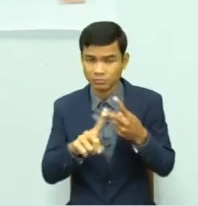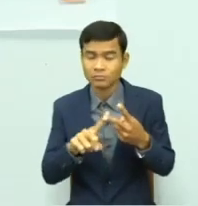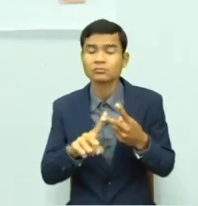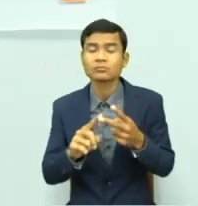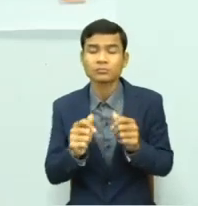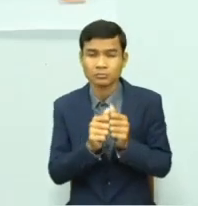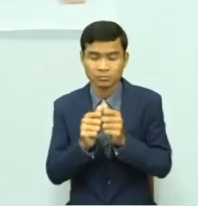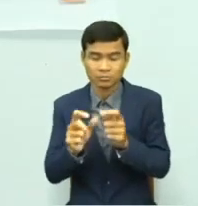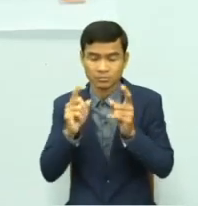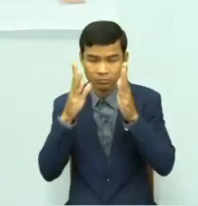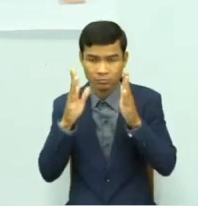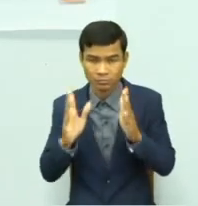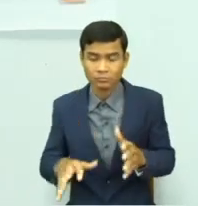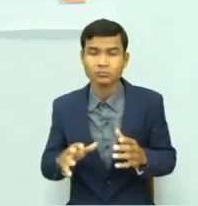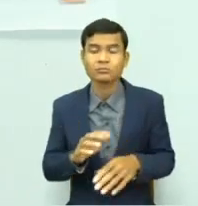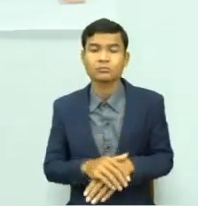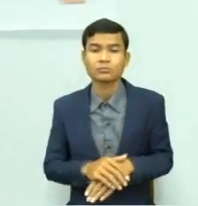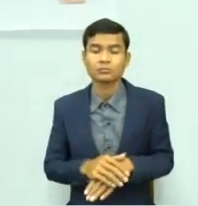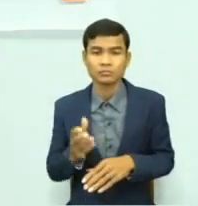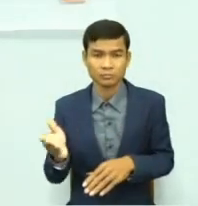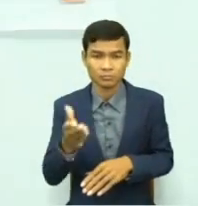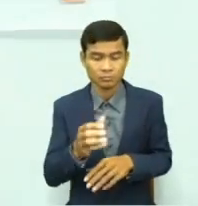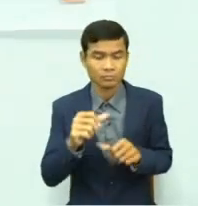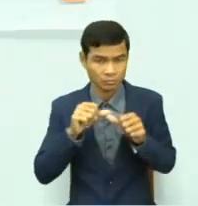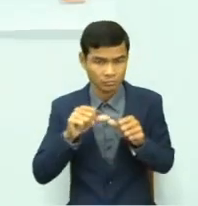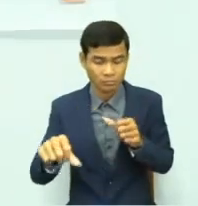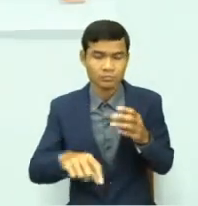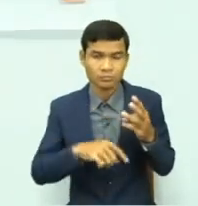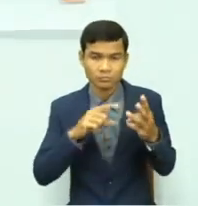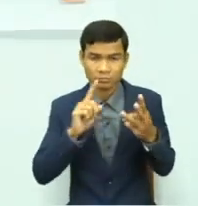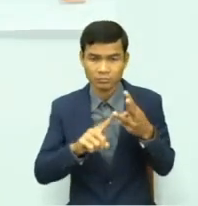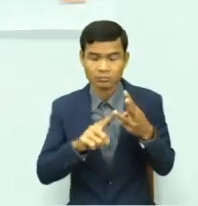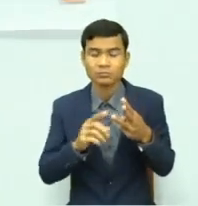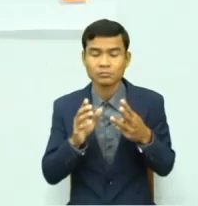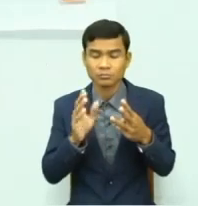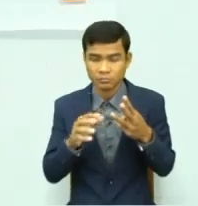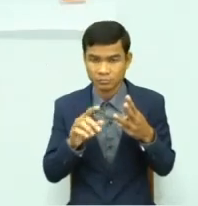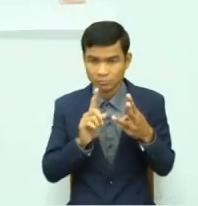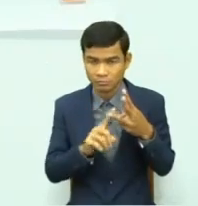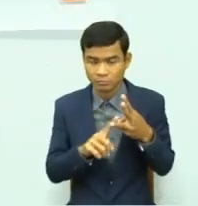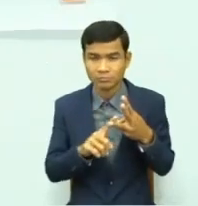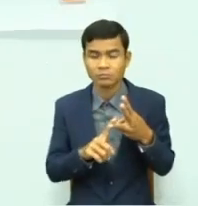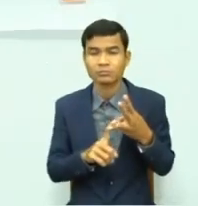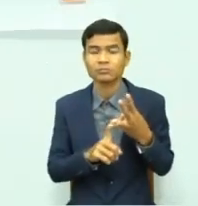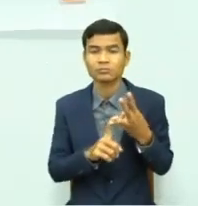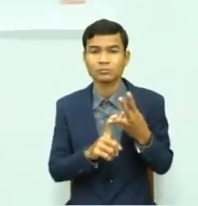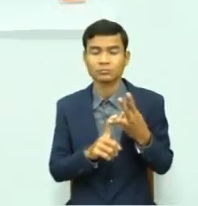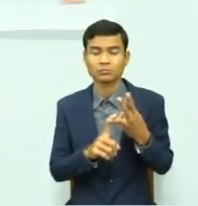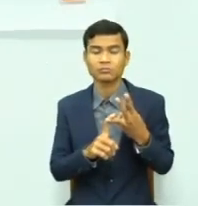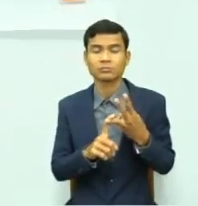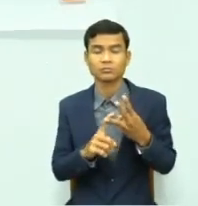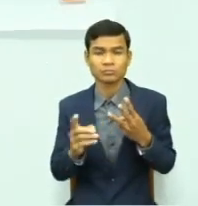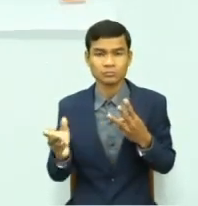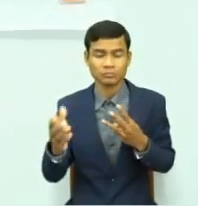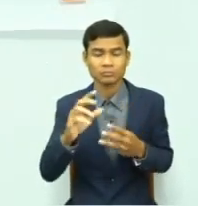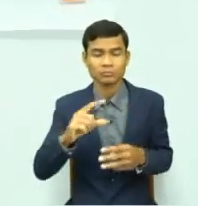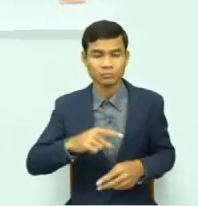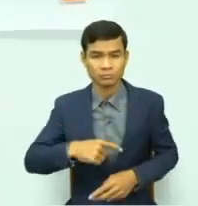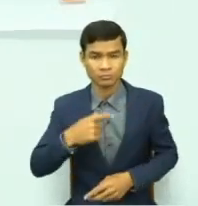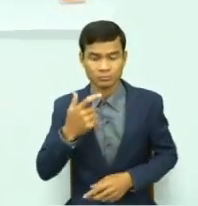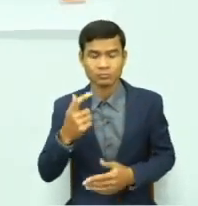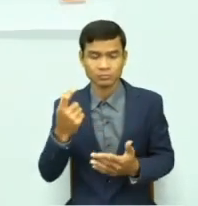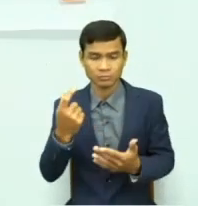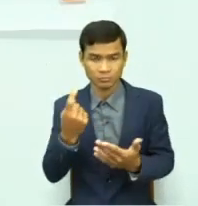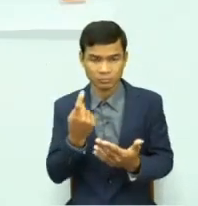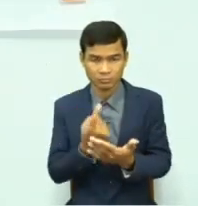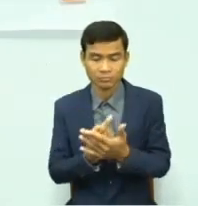nhạc rù tặng ạc nế chà chẳng dương bàn to tư xùm nụ tí bay tiên là con chá đầm bay rùm chùm này thái